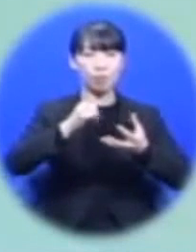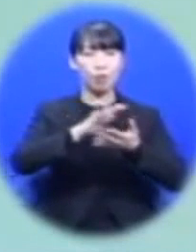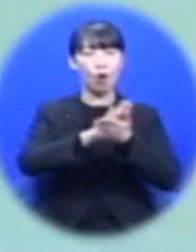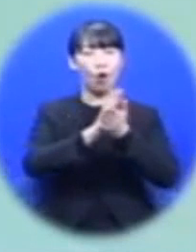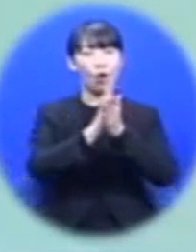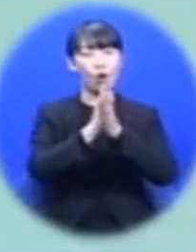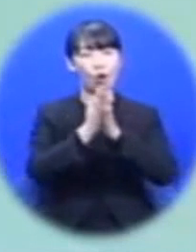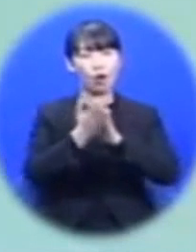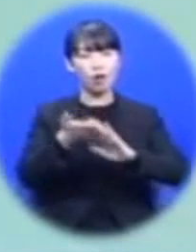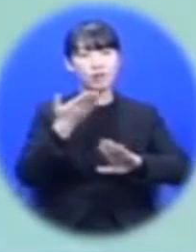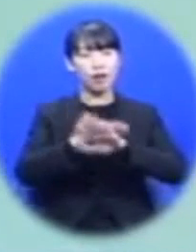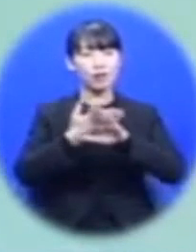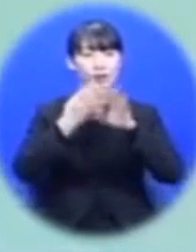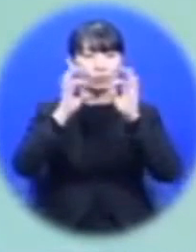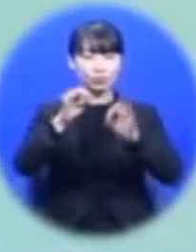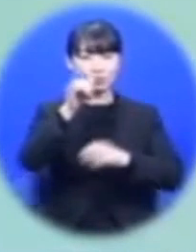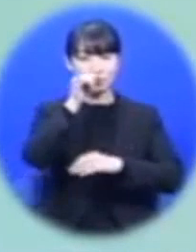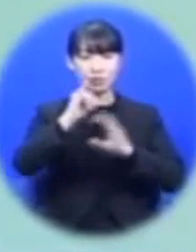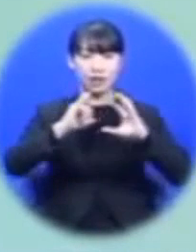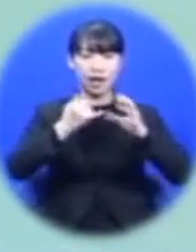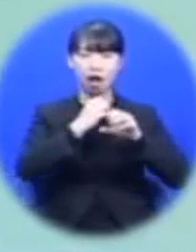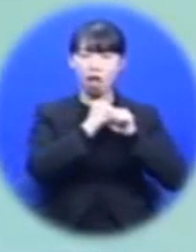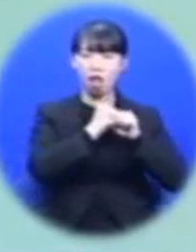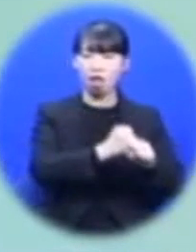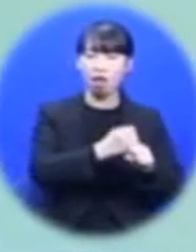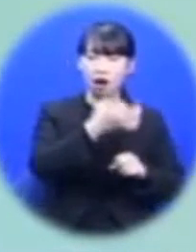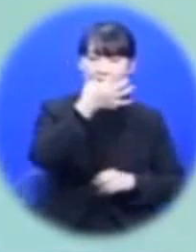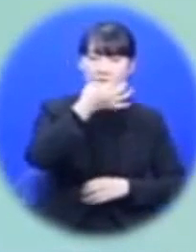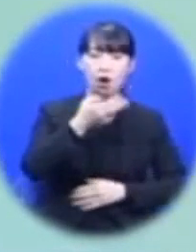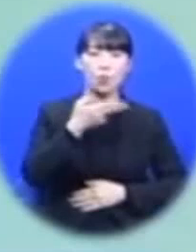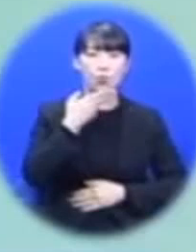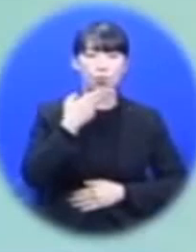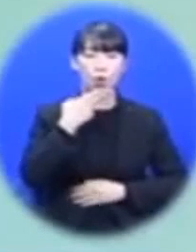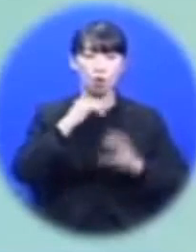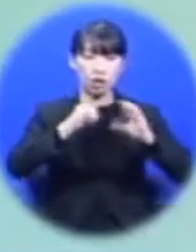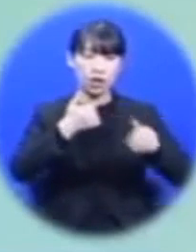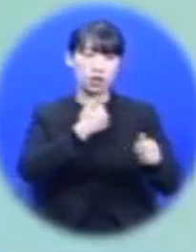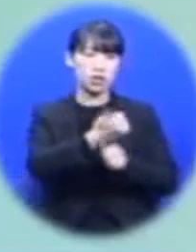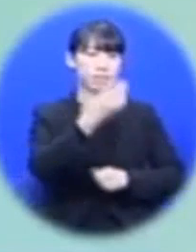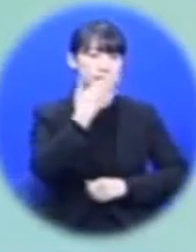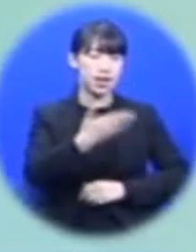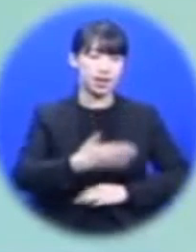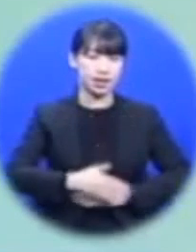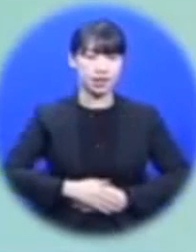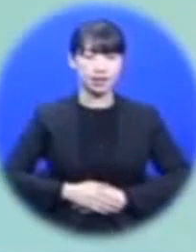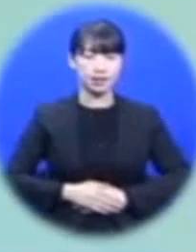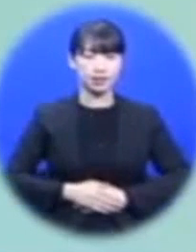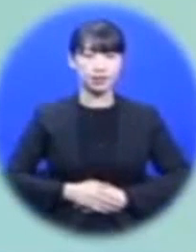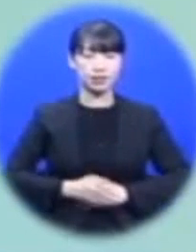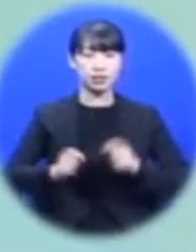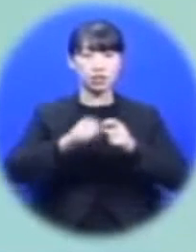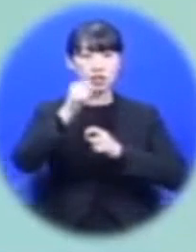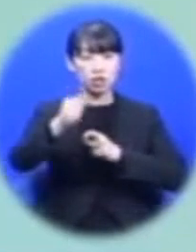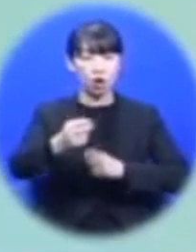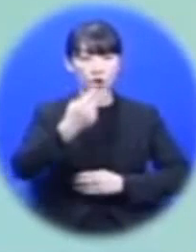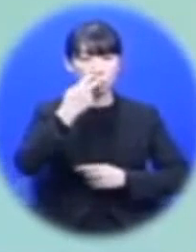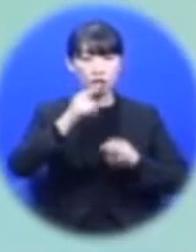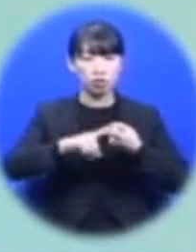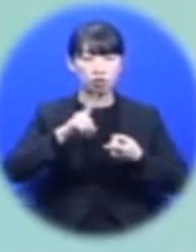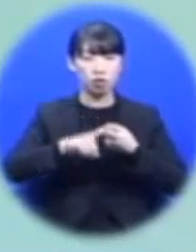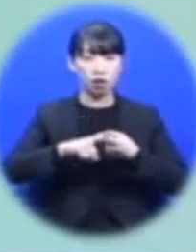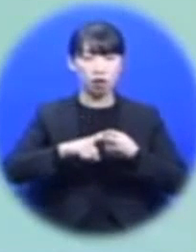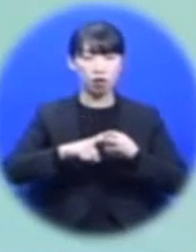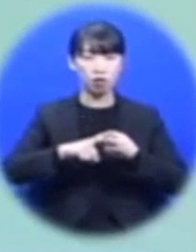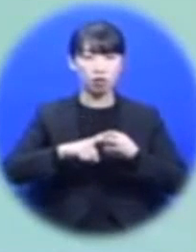더 이상 세상에 끌려가지 않습니다 세상을이기는 자가 됩니다 그런데 영원한 생명이 있다는 것을 제대로 알지